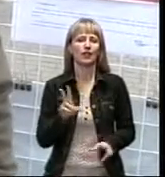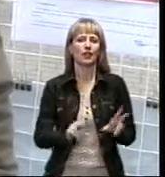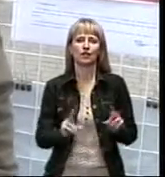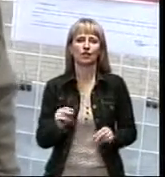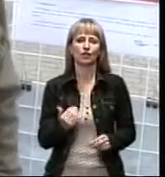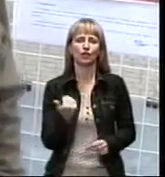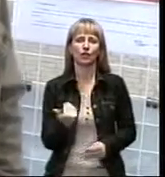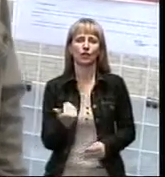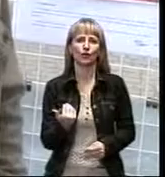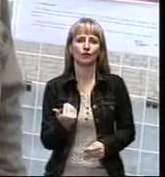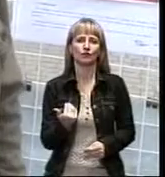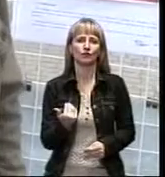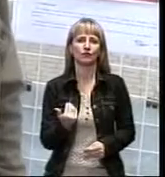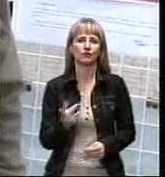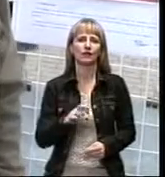його,